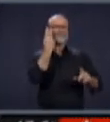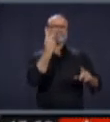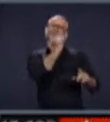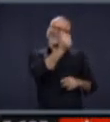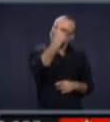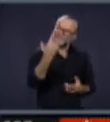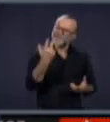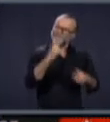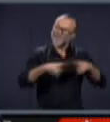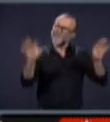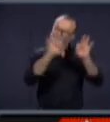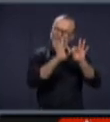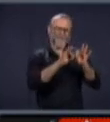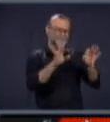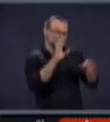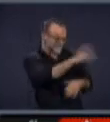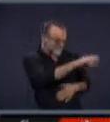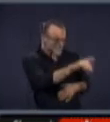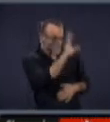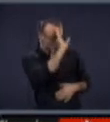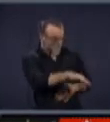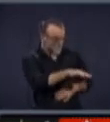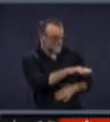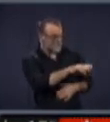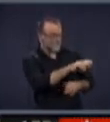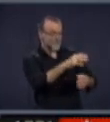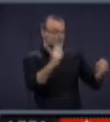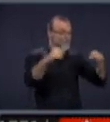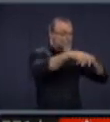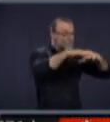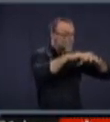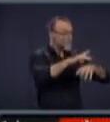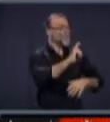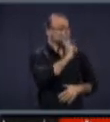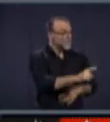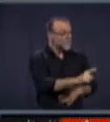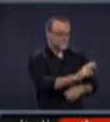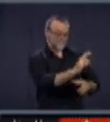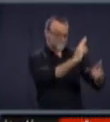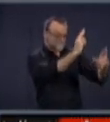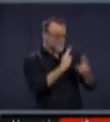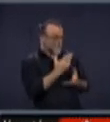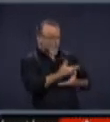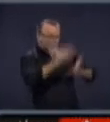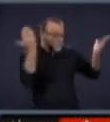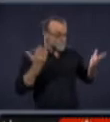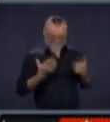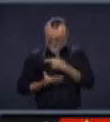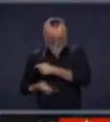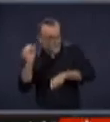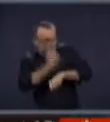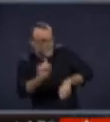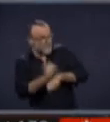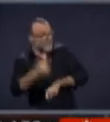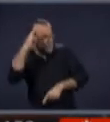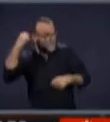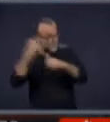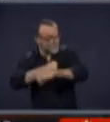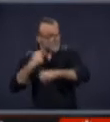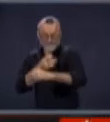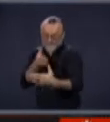respect que cela constitue, mais je pense qu'il faut vraiment le leur expliquer. C'est un manque de respect pour toutes les personnes